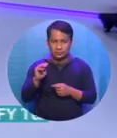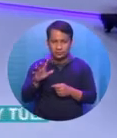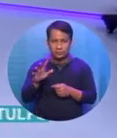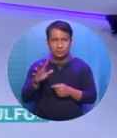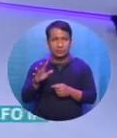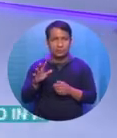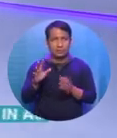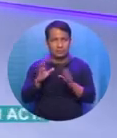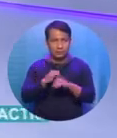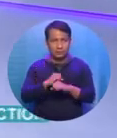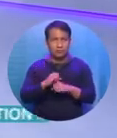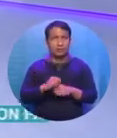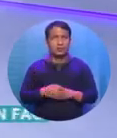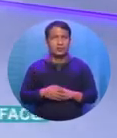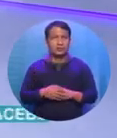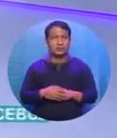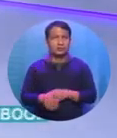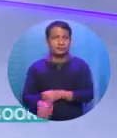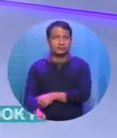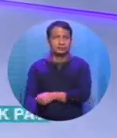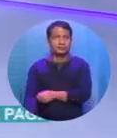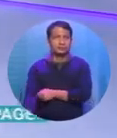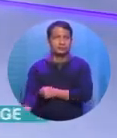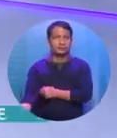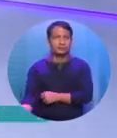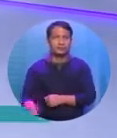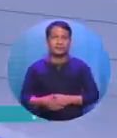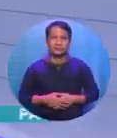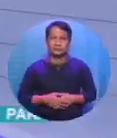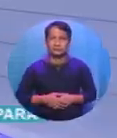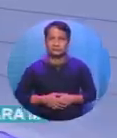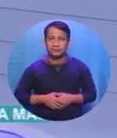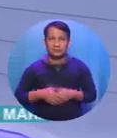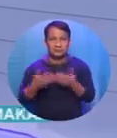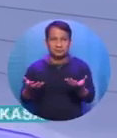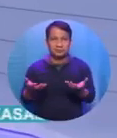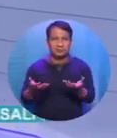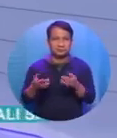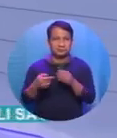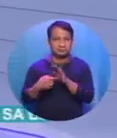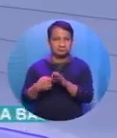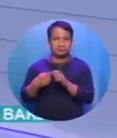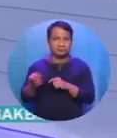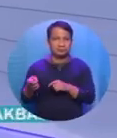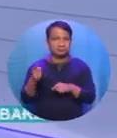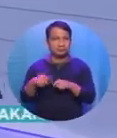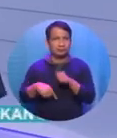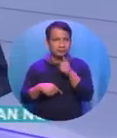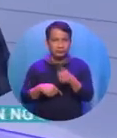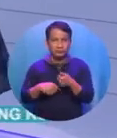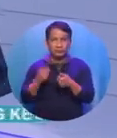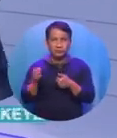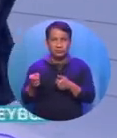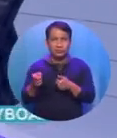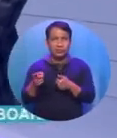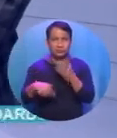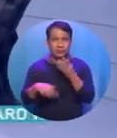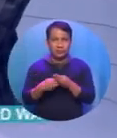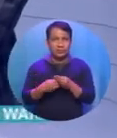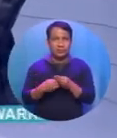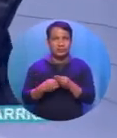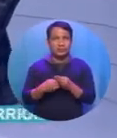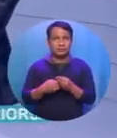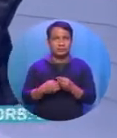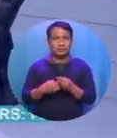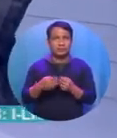45. And cut! Cut. Wala. Wala tayong magawa. So, tomorrow, ito ay